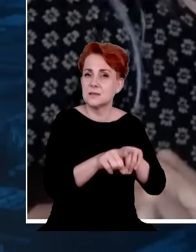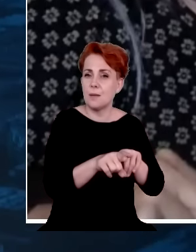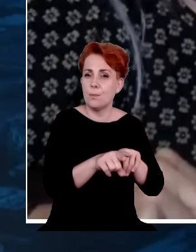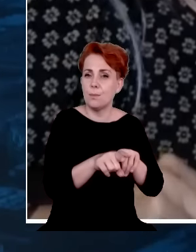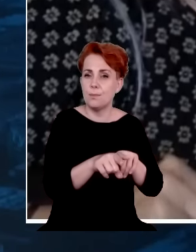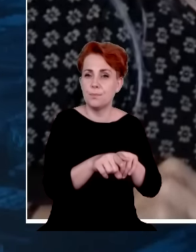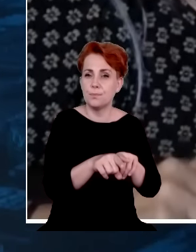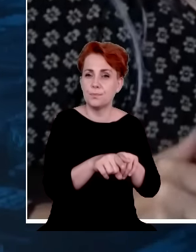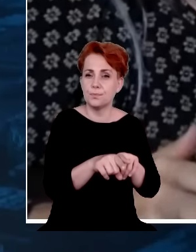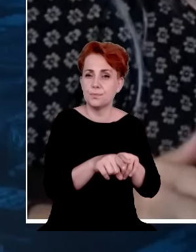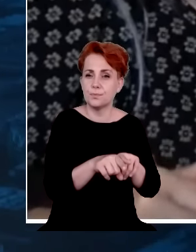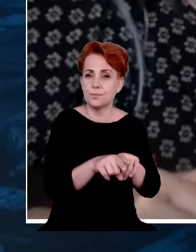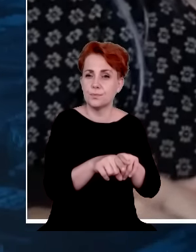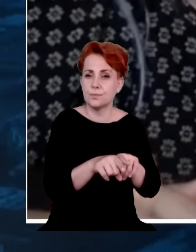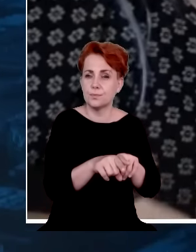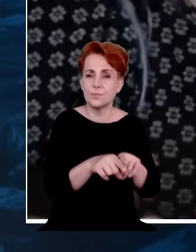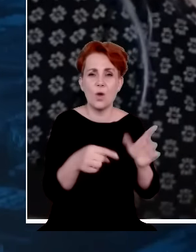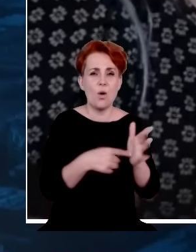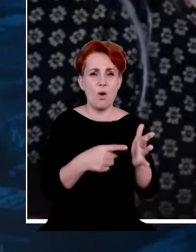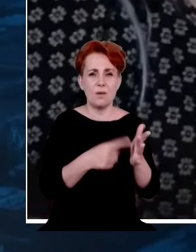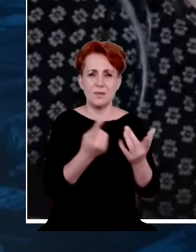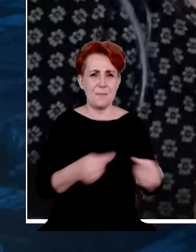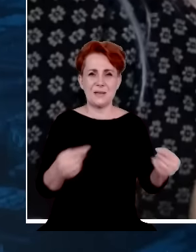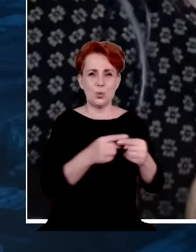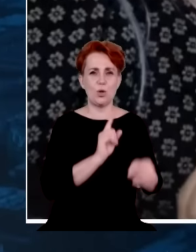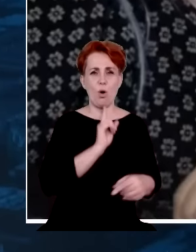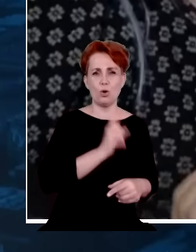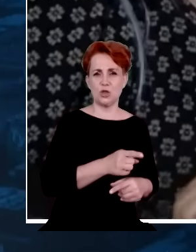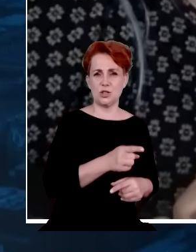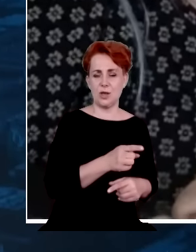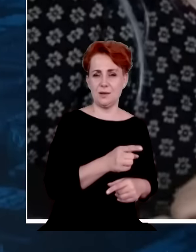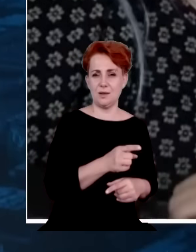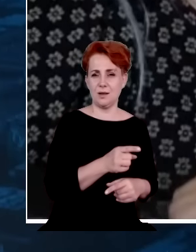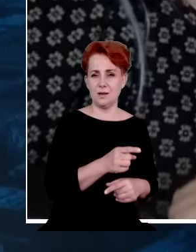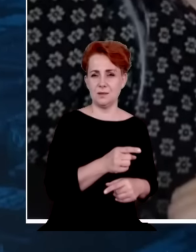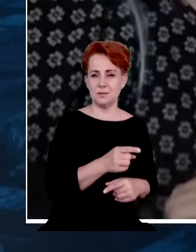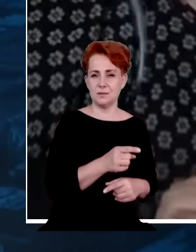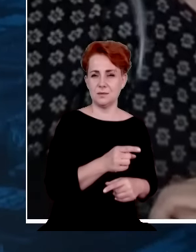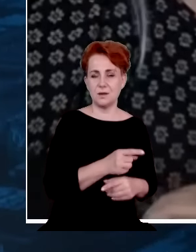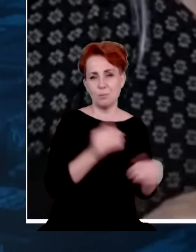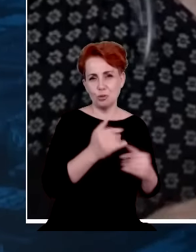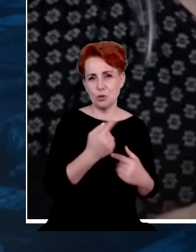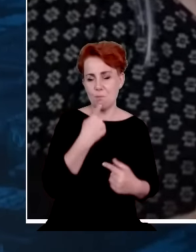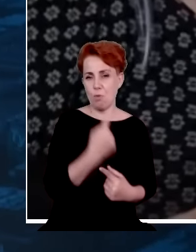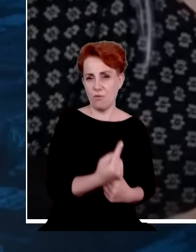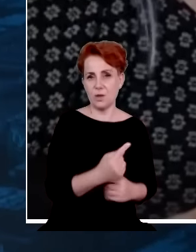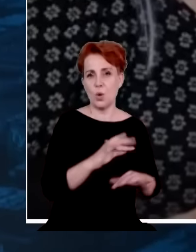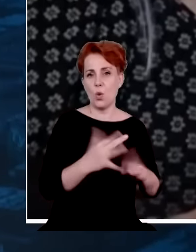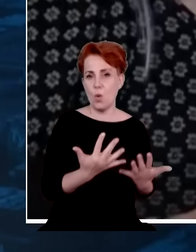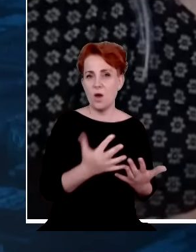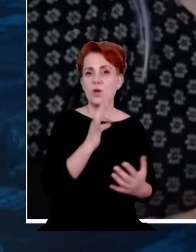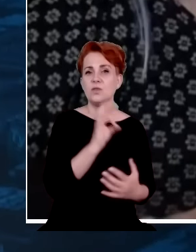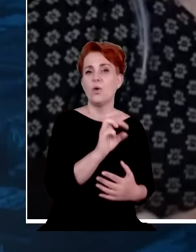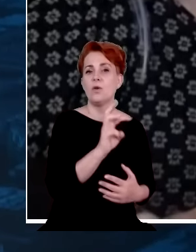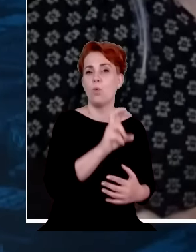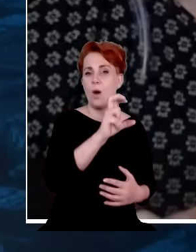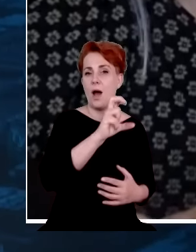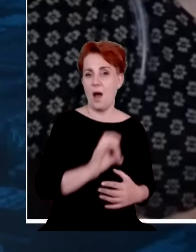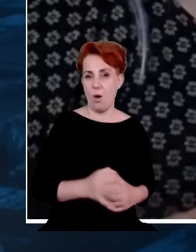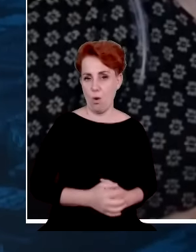tym orzeczeniem czy czy chyba tak to można nazwać światowej organizacji zdrowia o tym